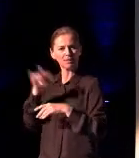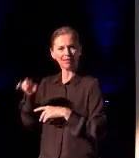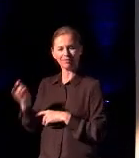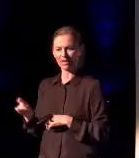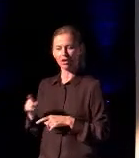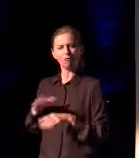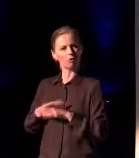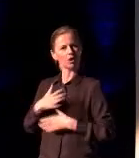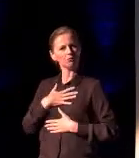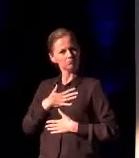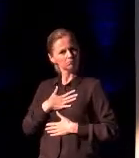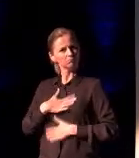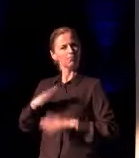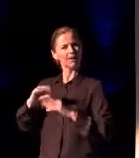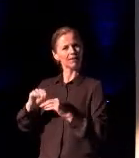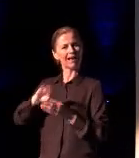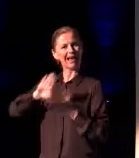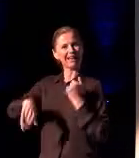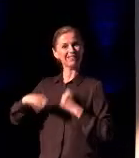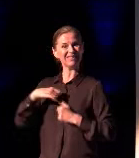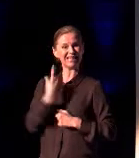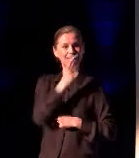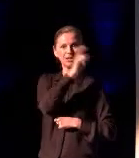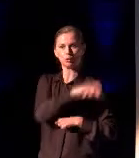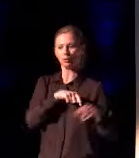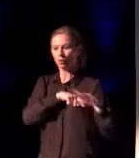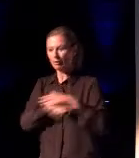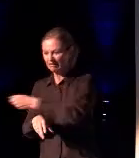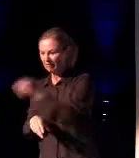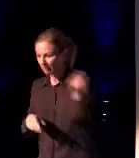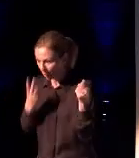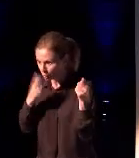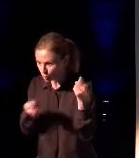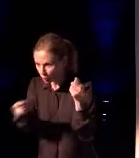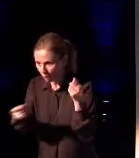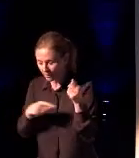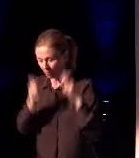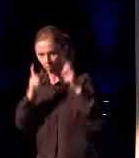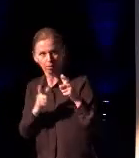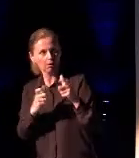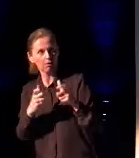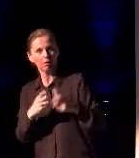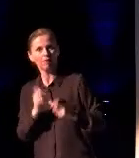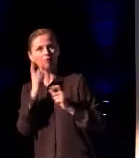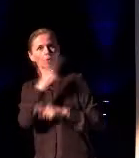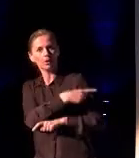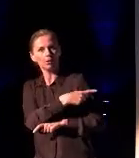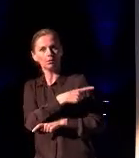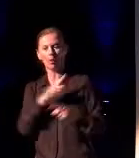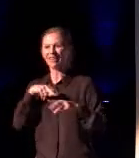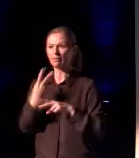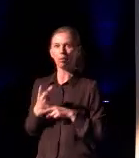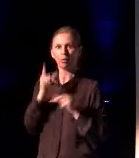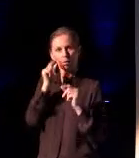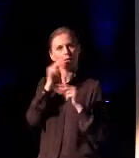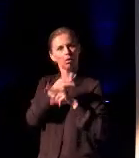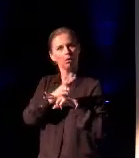enn at personellet kommer inn om natta for å se om man sover. Blir man vekt, og så får man ikke sove